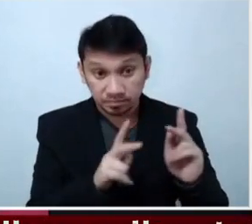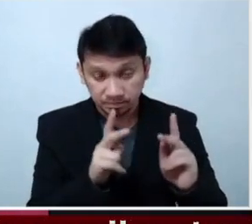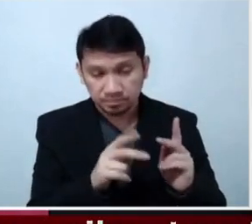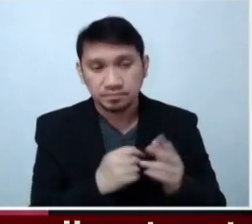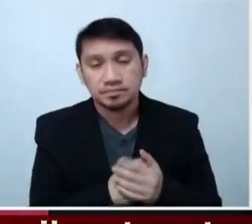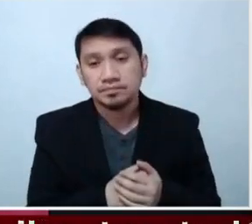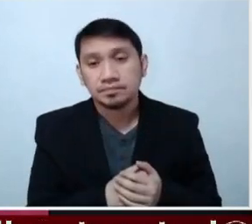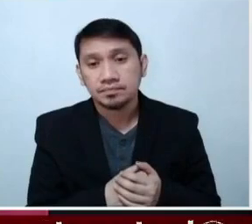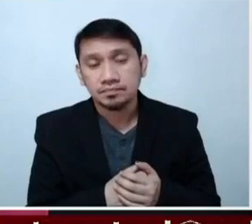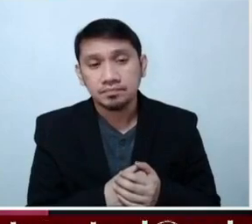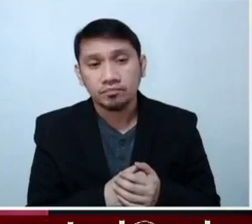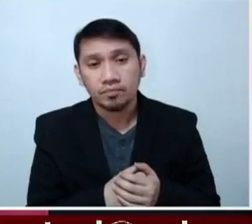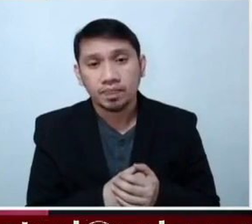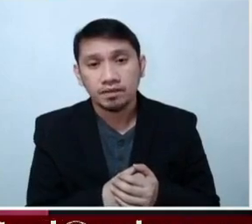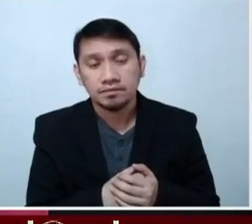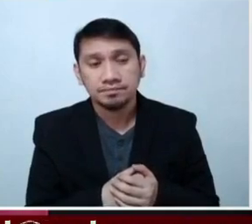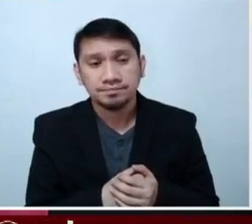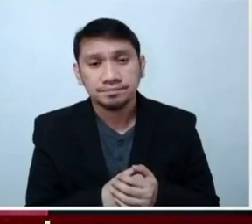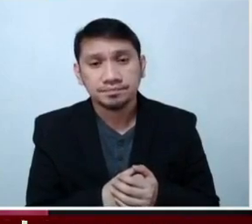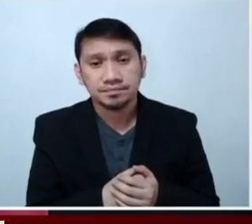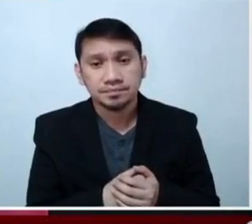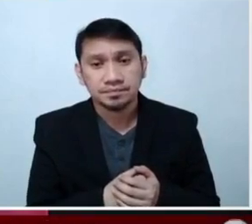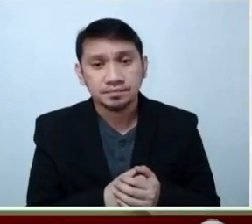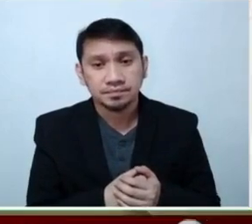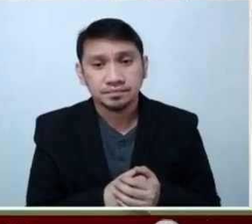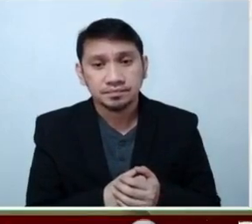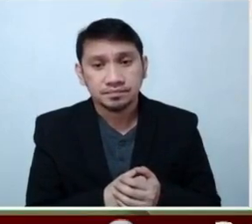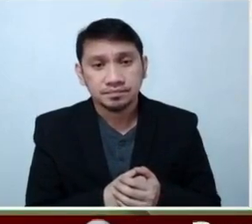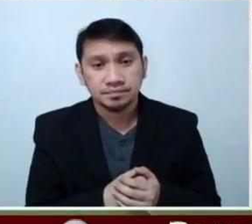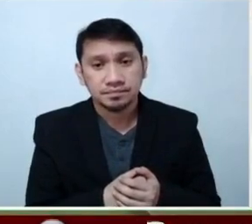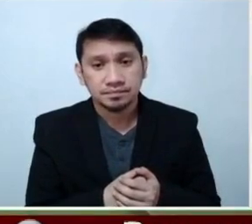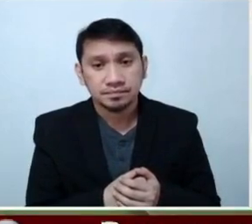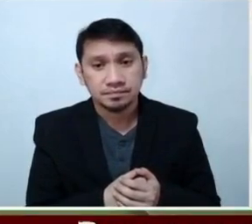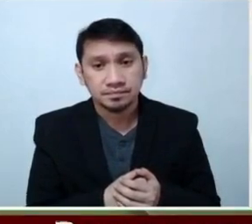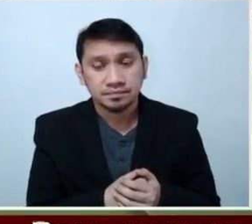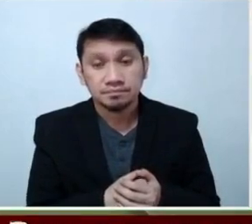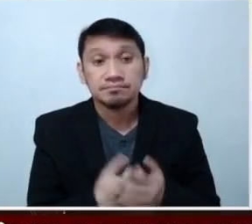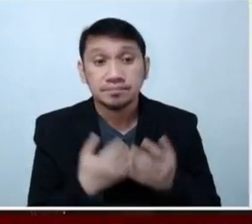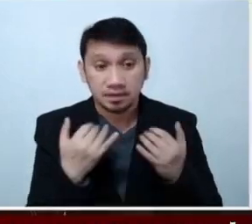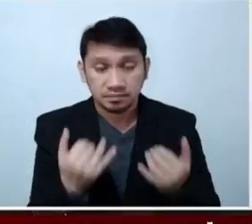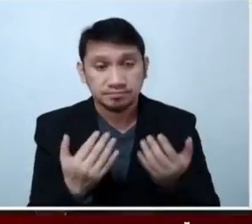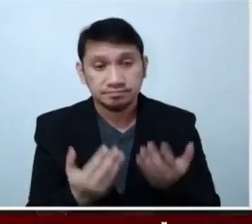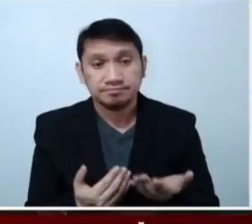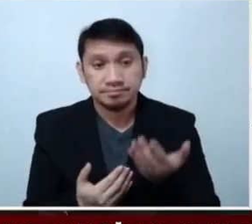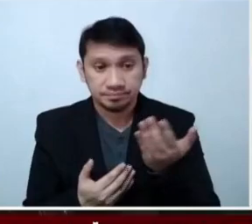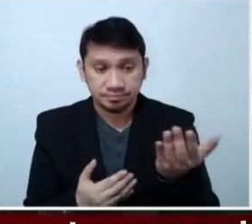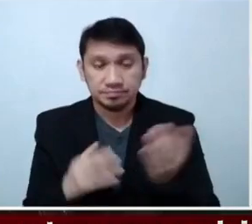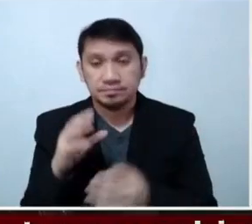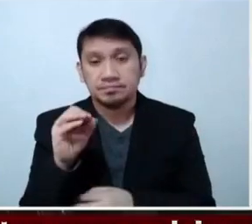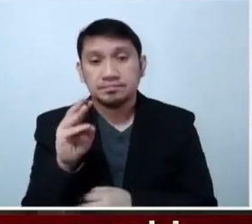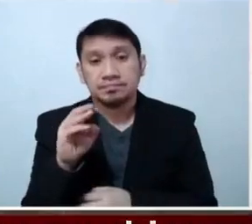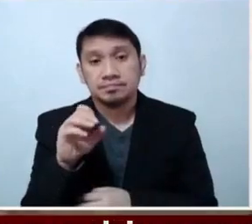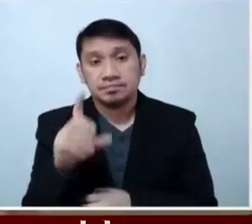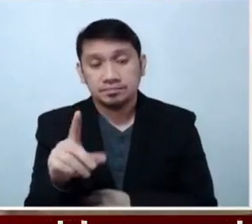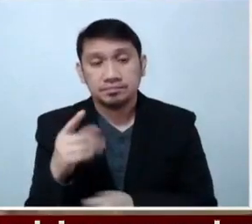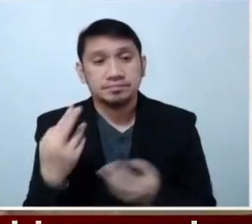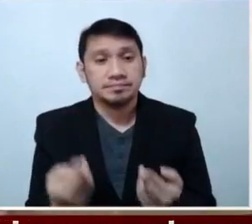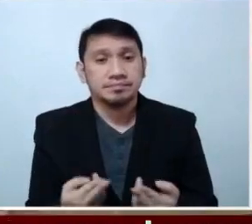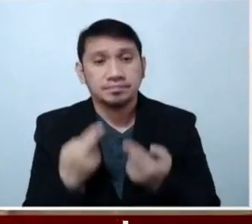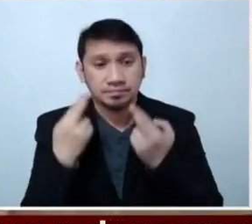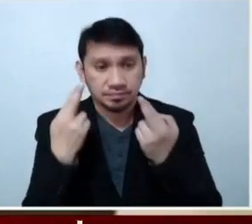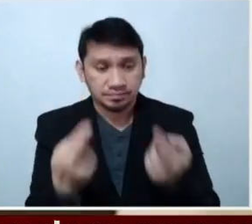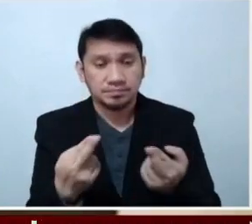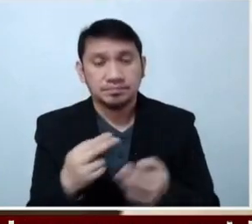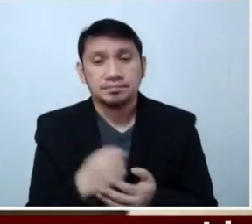sentimiento ng publiko na pinagsisilbihan natin. Isusumite ng COMELEC MANCOM ang rekomendasyon sa